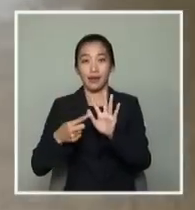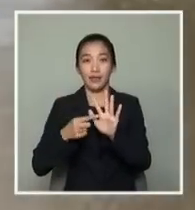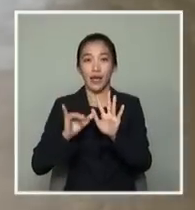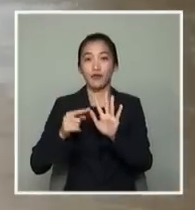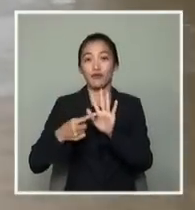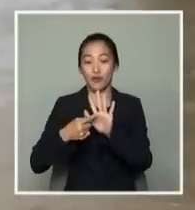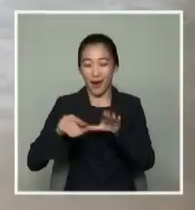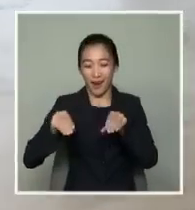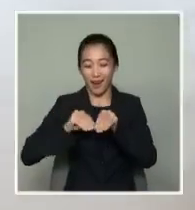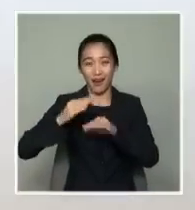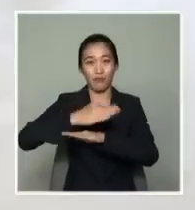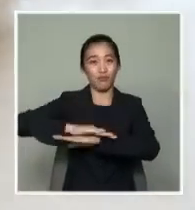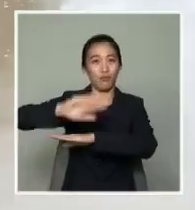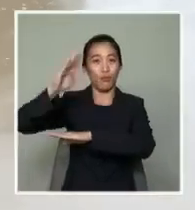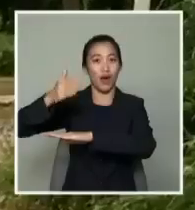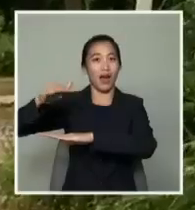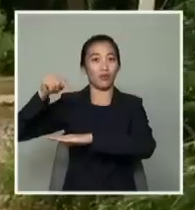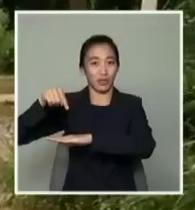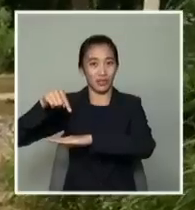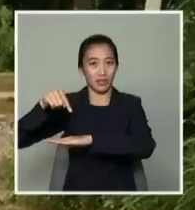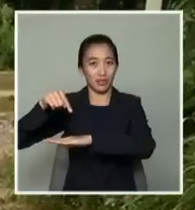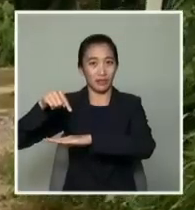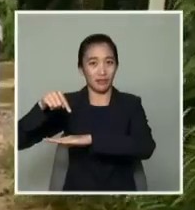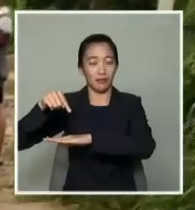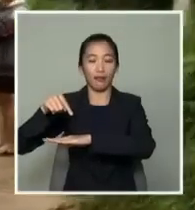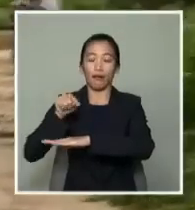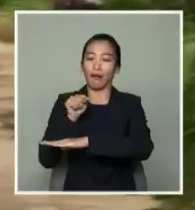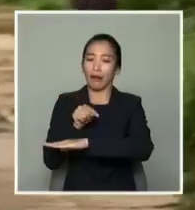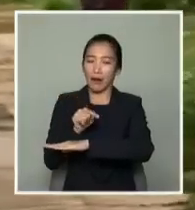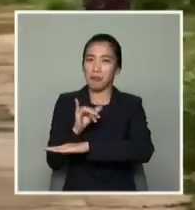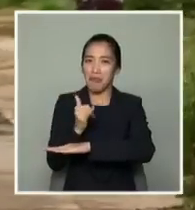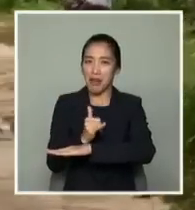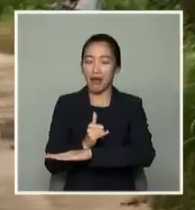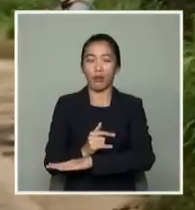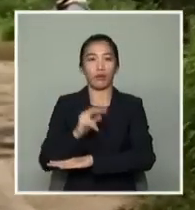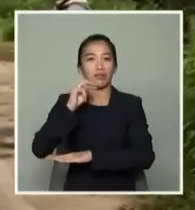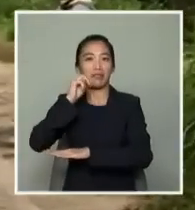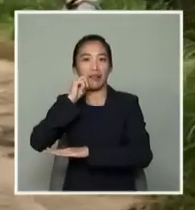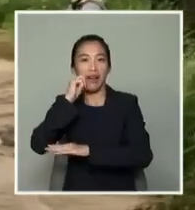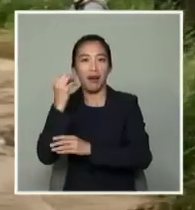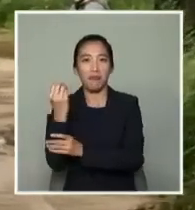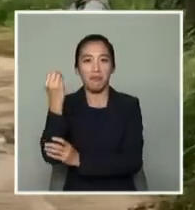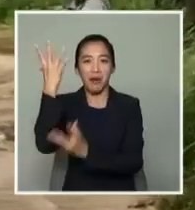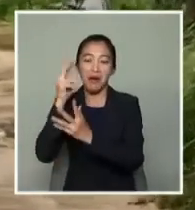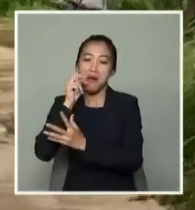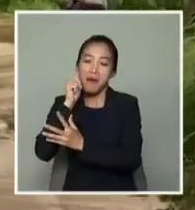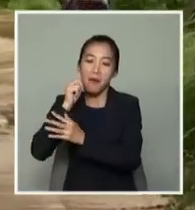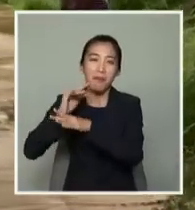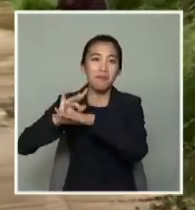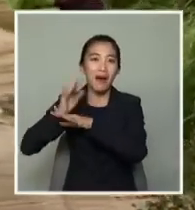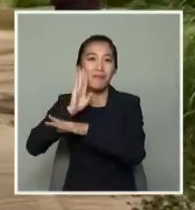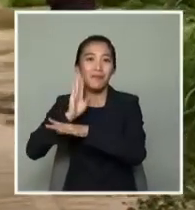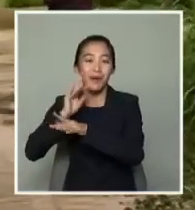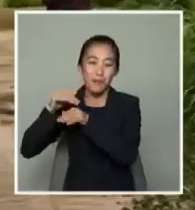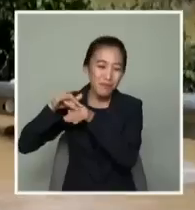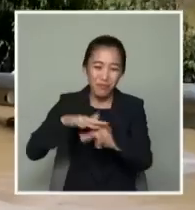งอยู่ติดภูเขาในเขตอุทยานแห่งชาตินายูงและน้ำโสมจึงถือเป็นพื้นที่เสี่ยงน้ำป่าหลากนะคะท่านรองผู้ว่าราชการจังหวัดอุดร